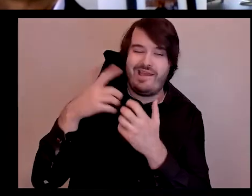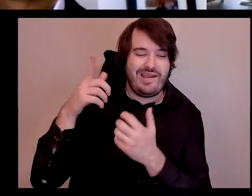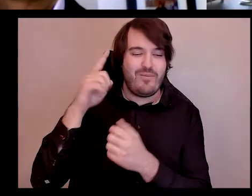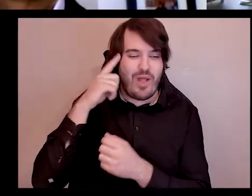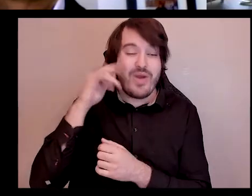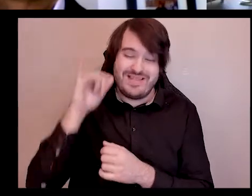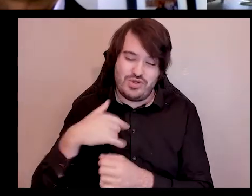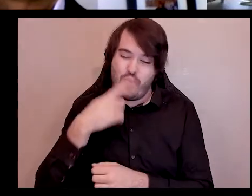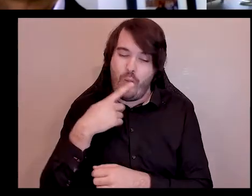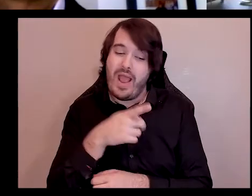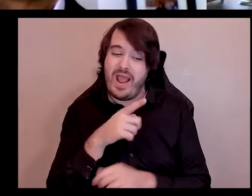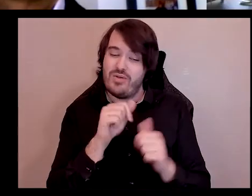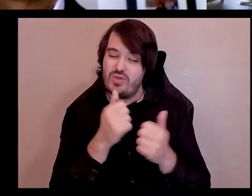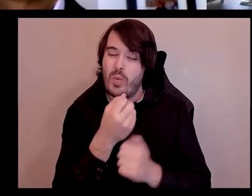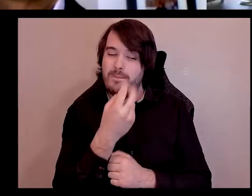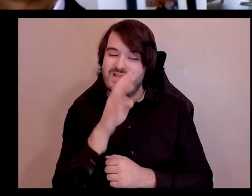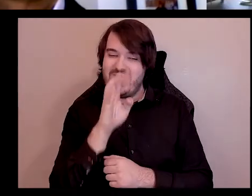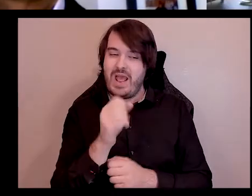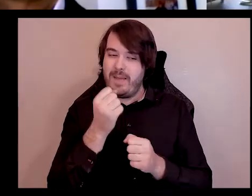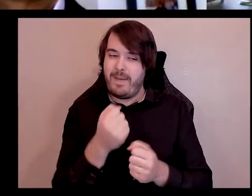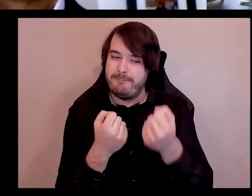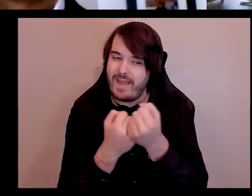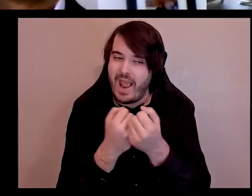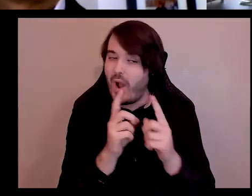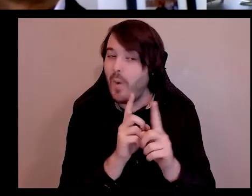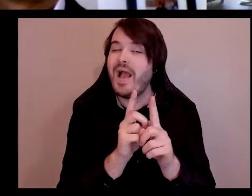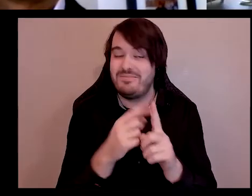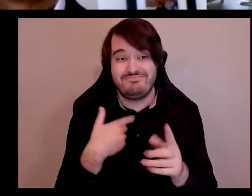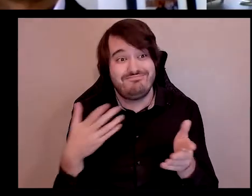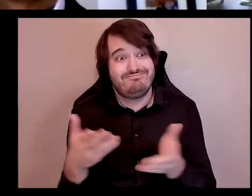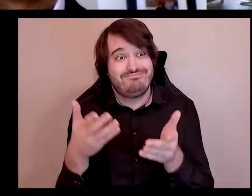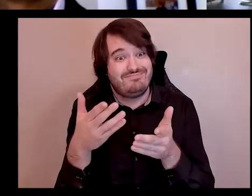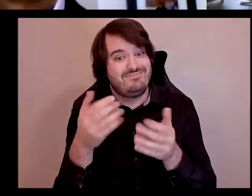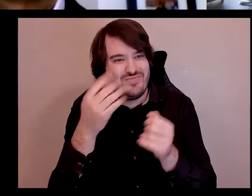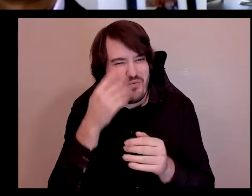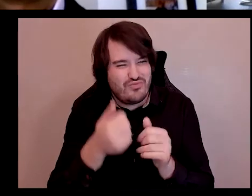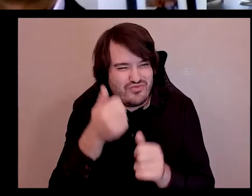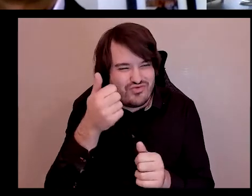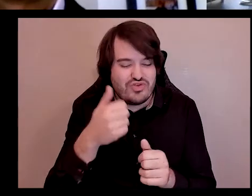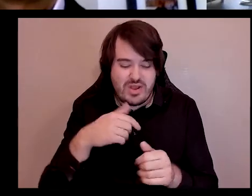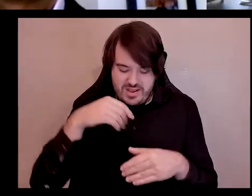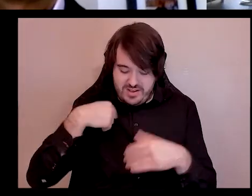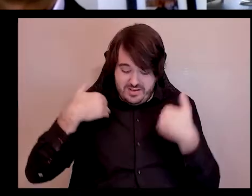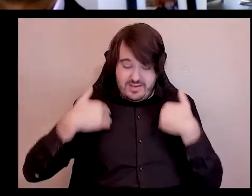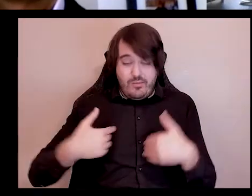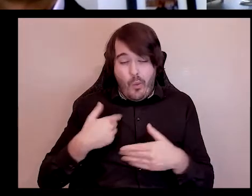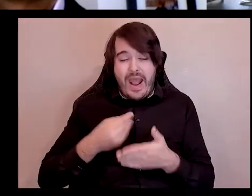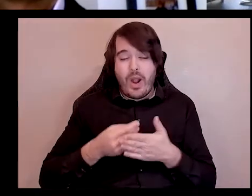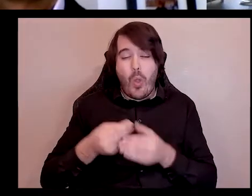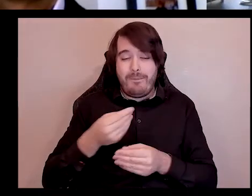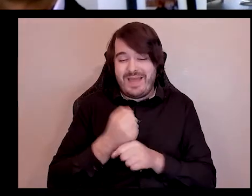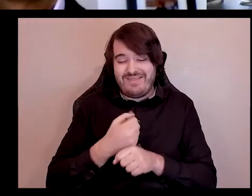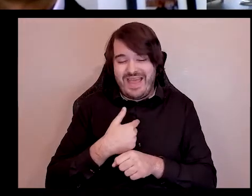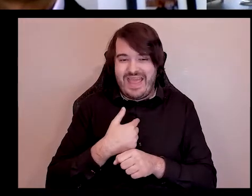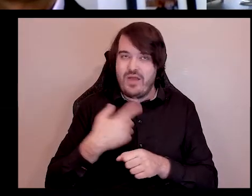bienvenue. Mais il faut savoir comment bien mettre en valeur ce qu'on a pour faire un arrimage avec cet employeur potentiel-là. Je crois que c'est là